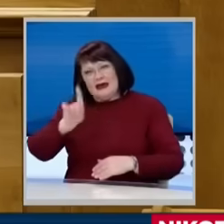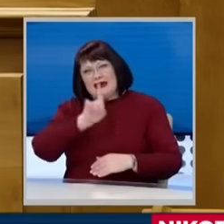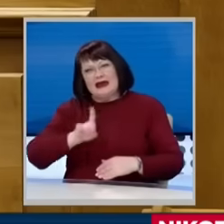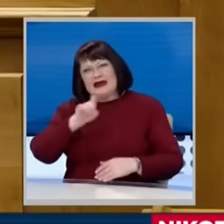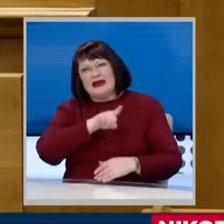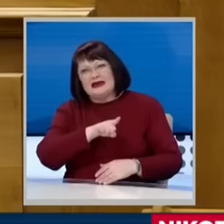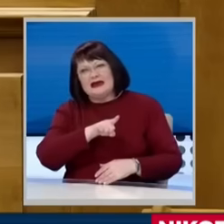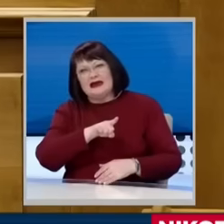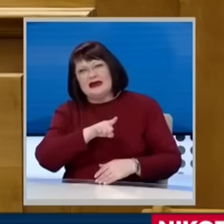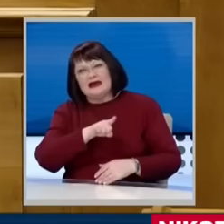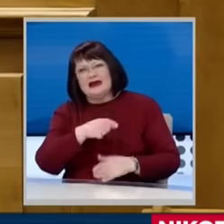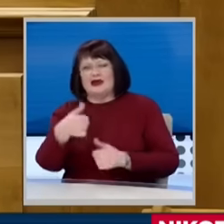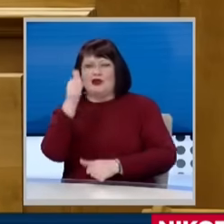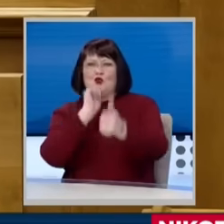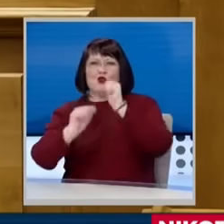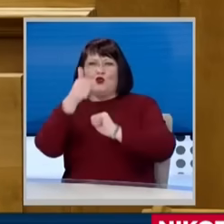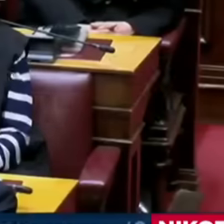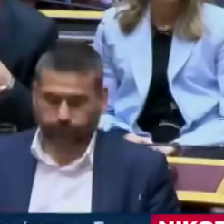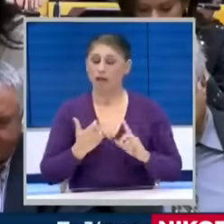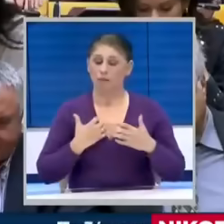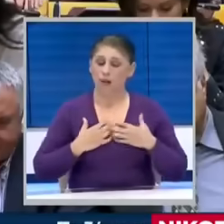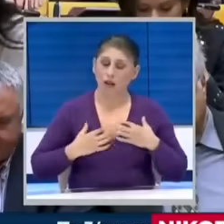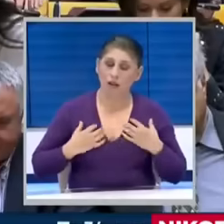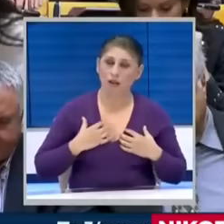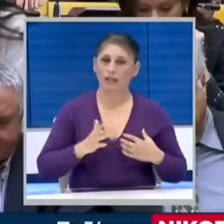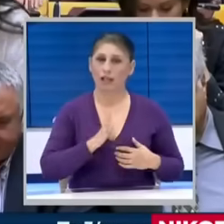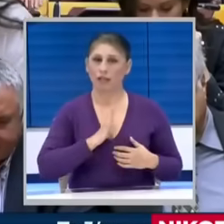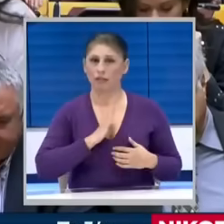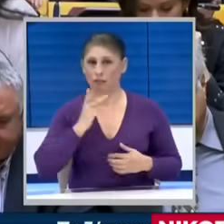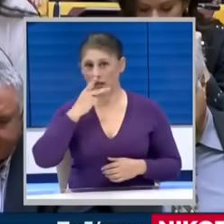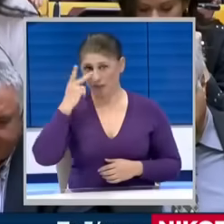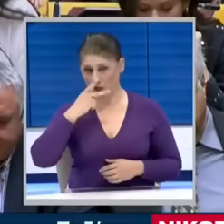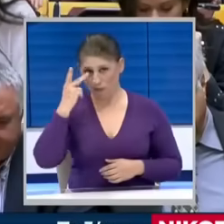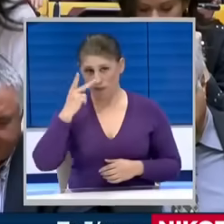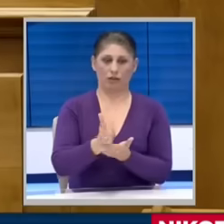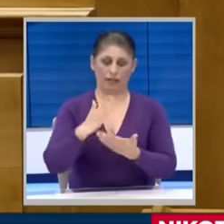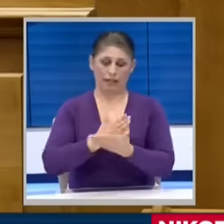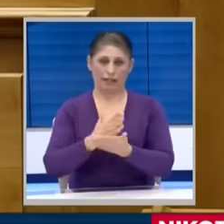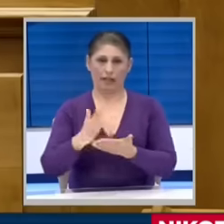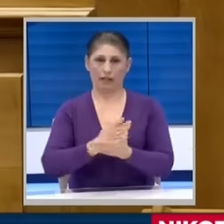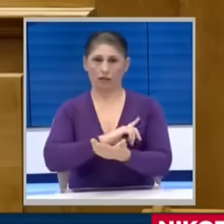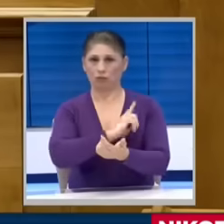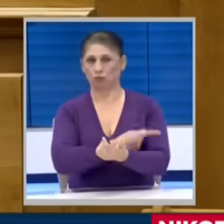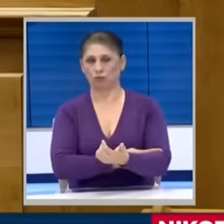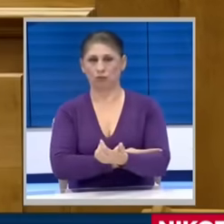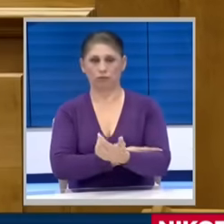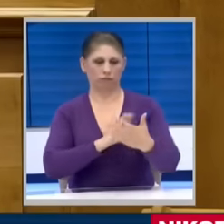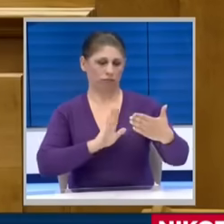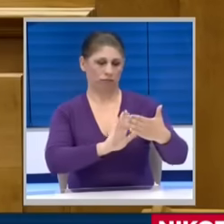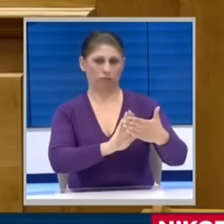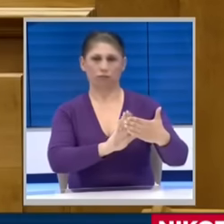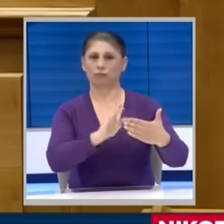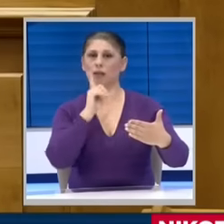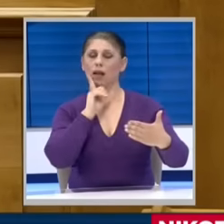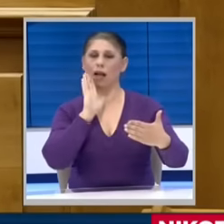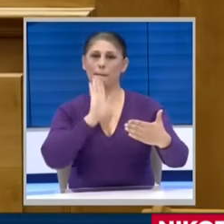πίνανε ποτάρες με τους πιο στενούς σας συνεργάτες. Όσοι αγωνιούμε για το κράτος δικαίου, στεκόμαστε απέναντι στο ύφος